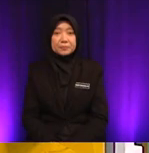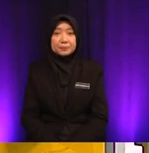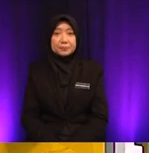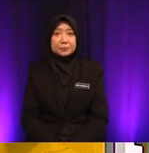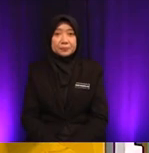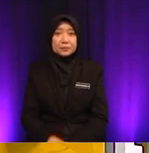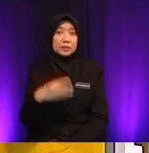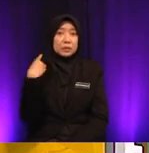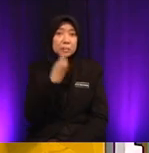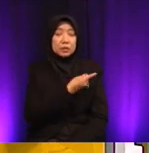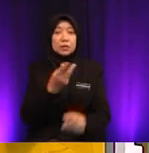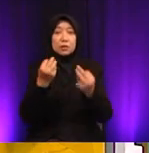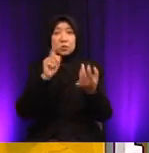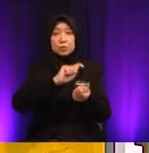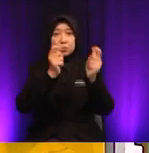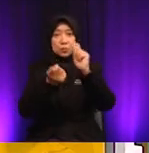tersebut